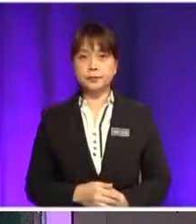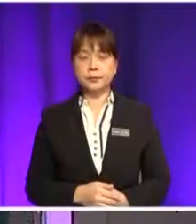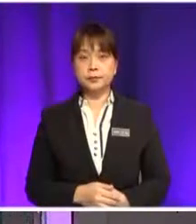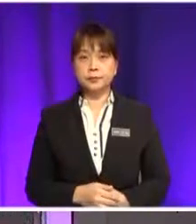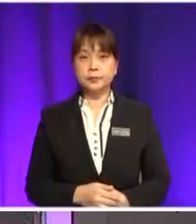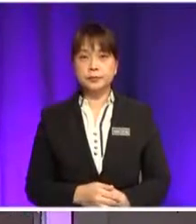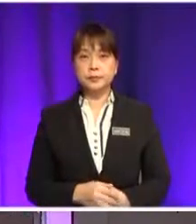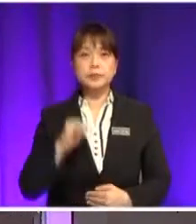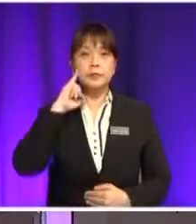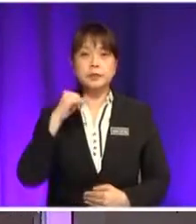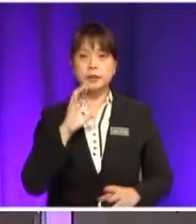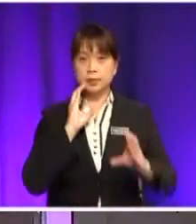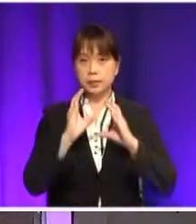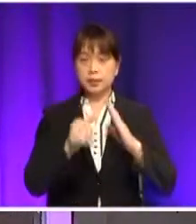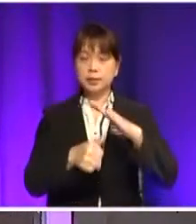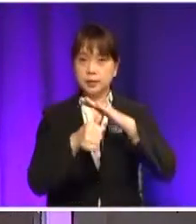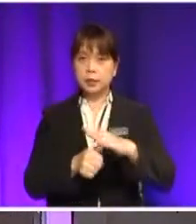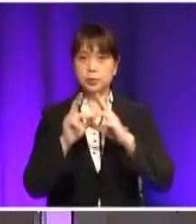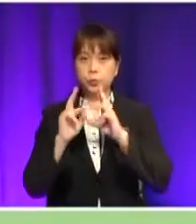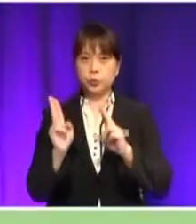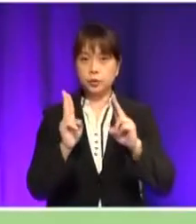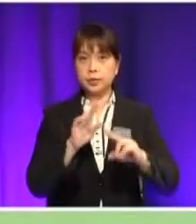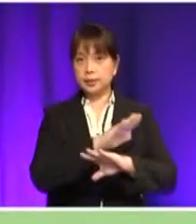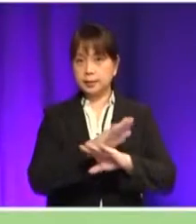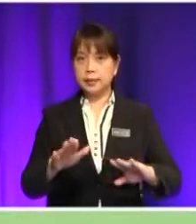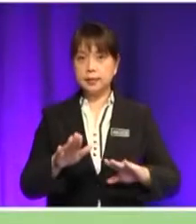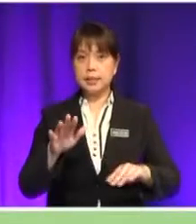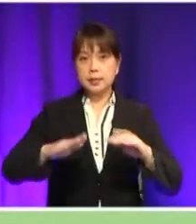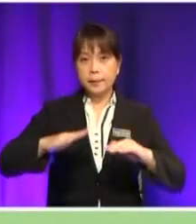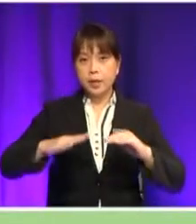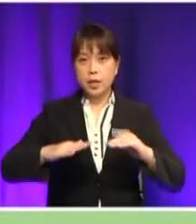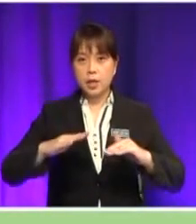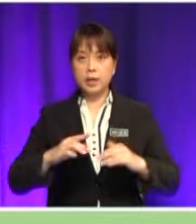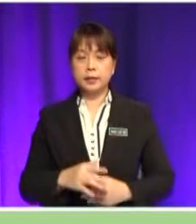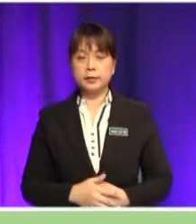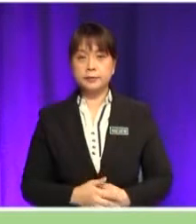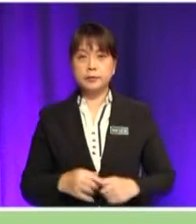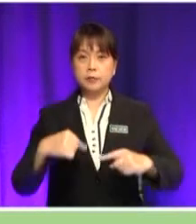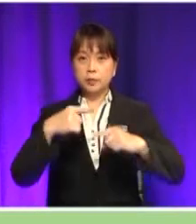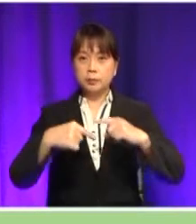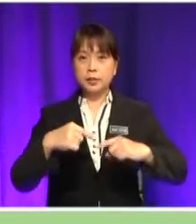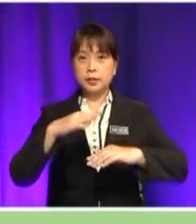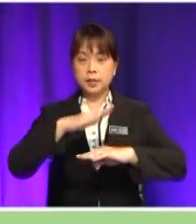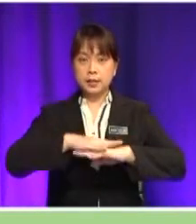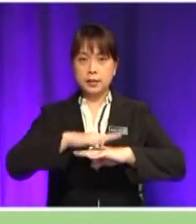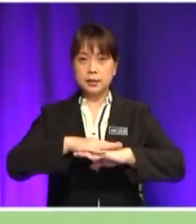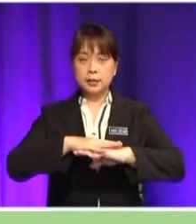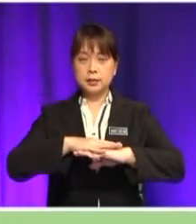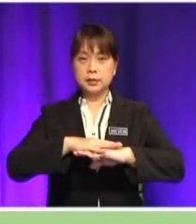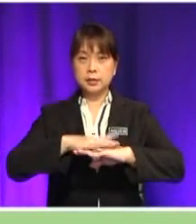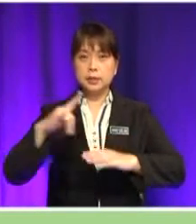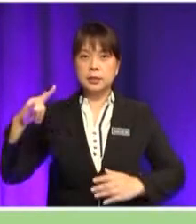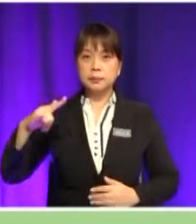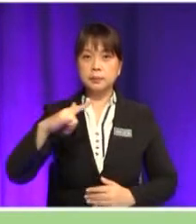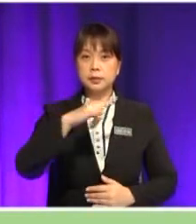udara tidak stabil betul Oke Betul bila di atas kapal terbang ini